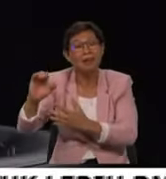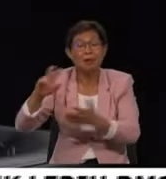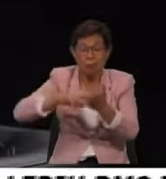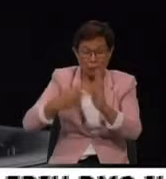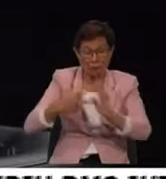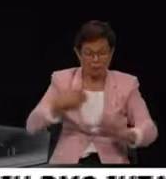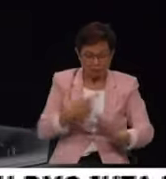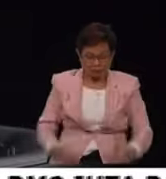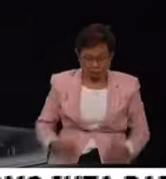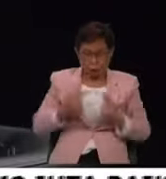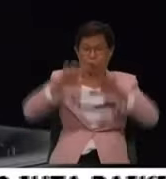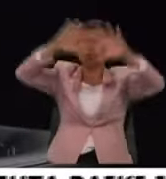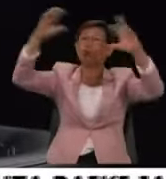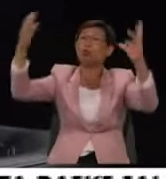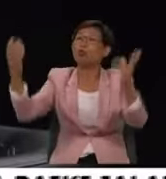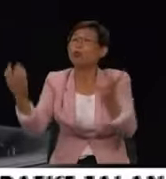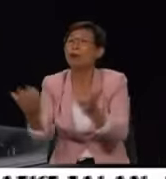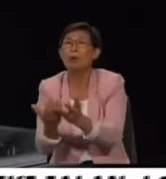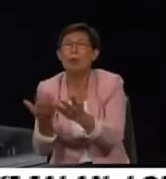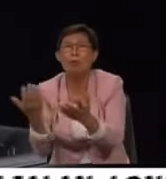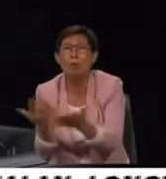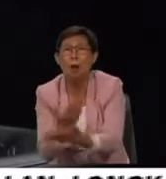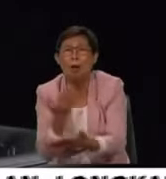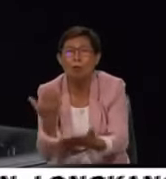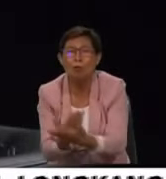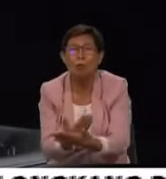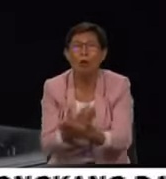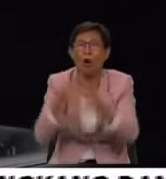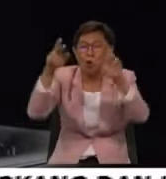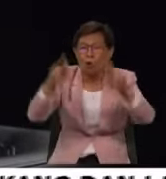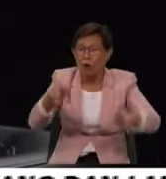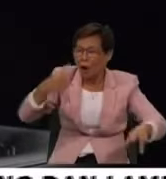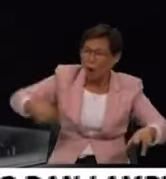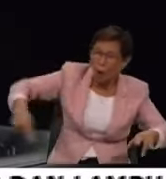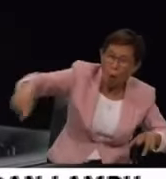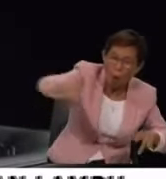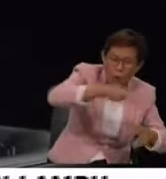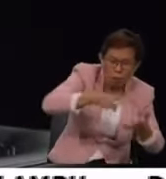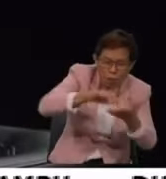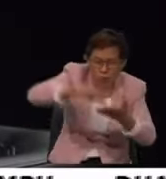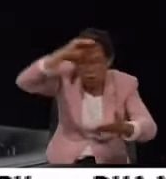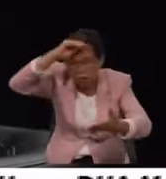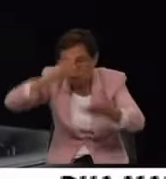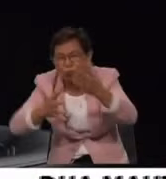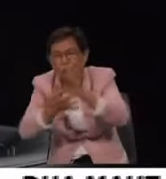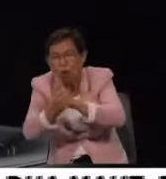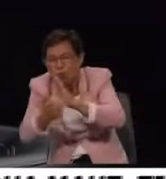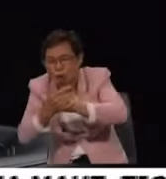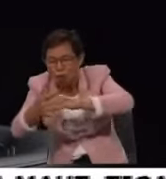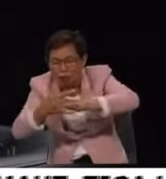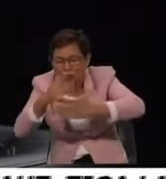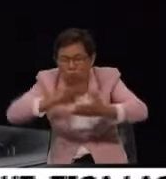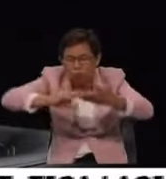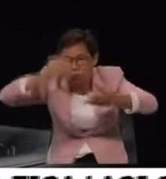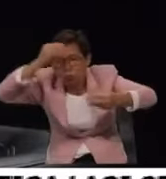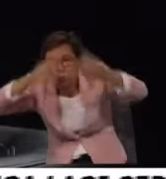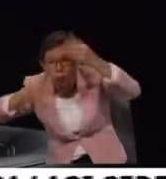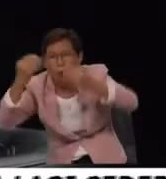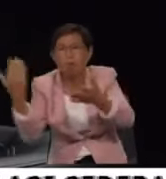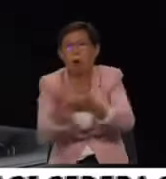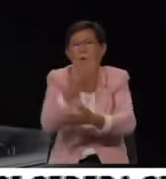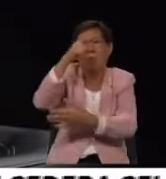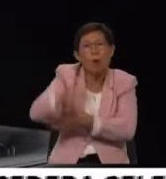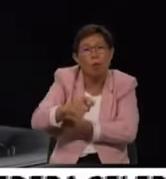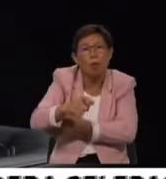dalam dunia baru. Dalam keadaan tu setiap rakyat perlu mengadakan kemahiran tambahan technology knowledge. Okey. Sebab tu